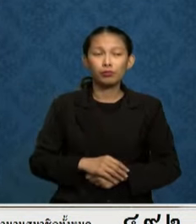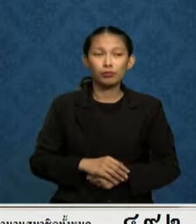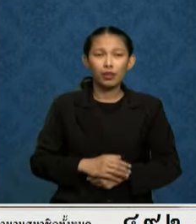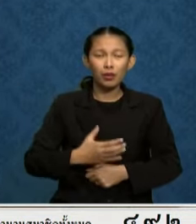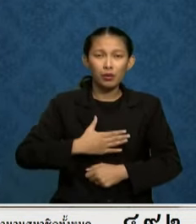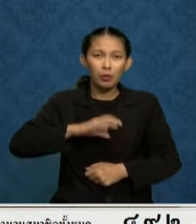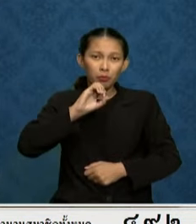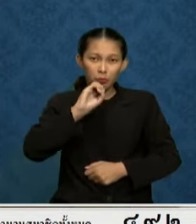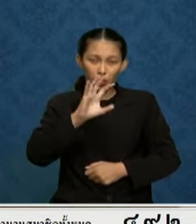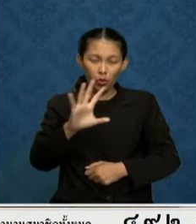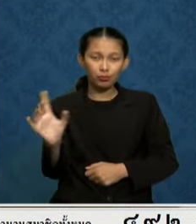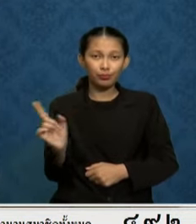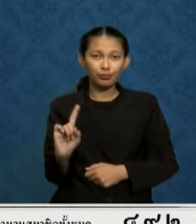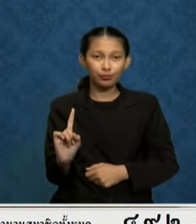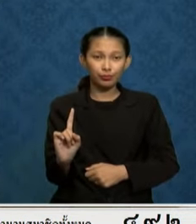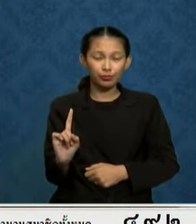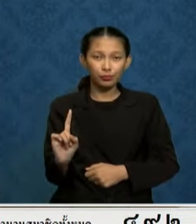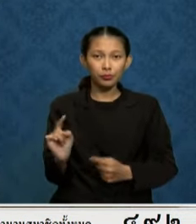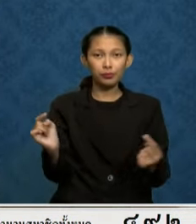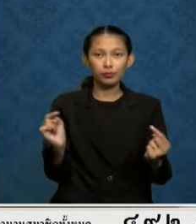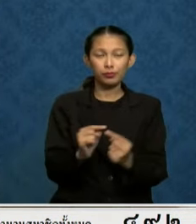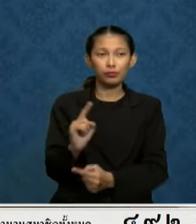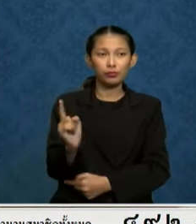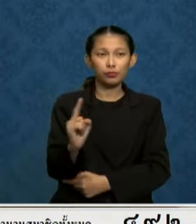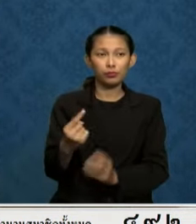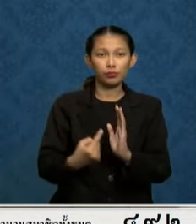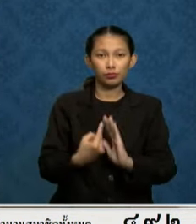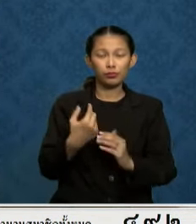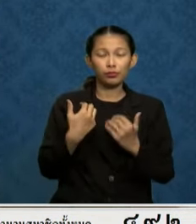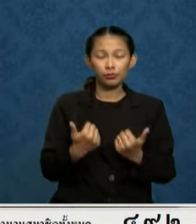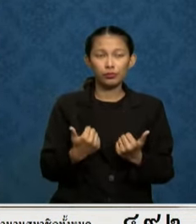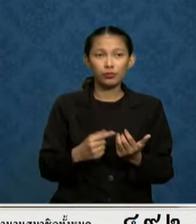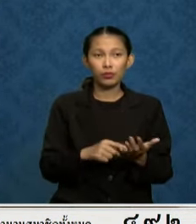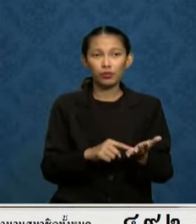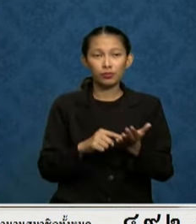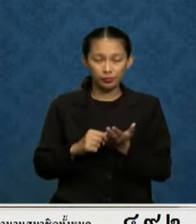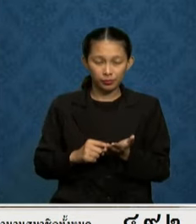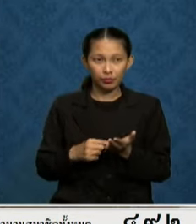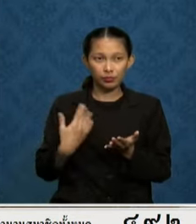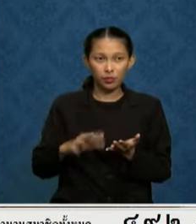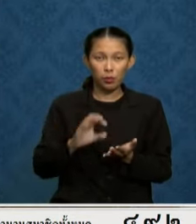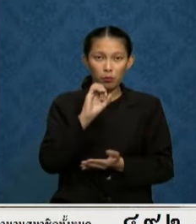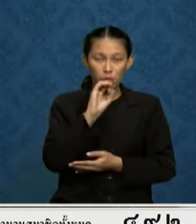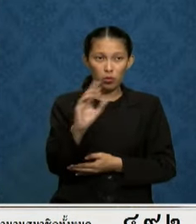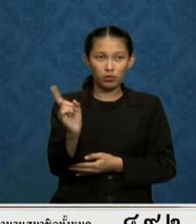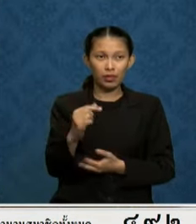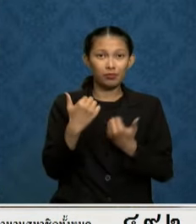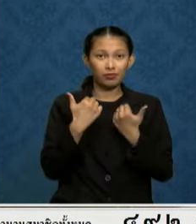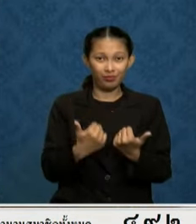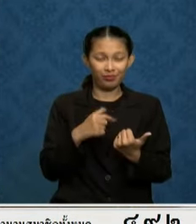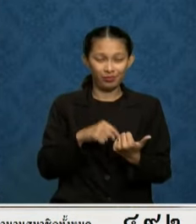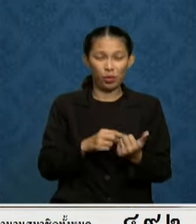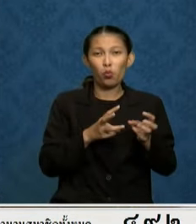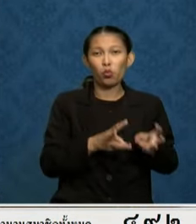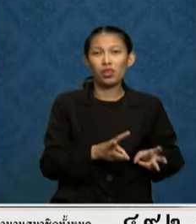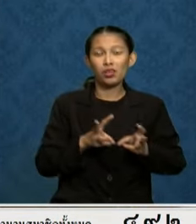ผมอยากจะกรบเรีนเบ้องต้นในกมาธการที่เสนอมาเป็เช่นนี้ย้อกทีครับ อนนี้เป็แค่แน